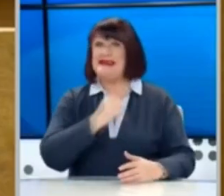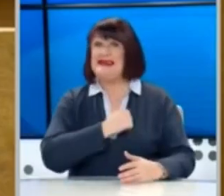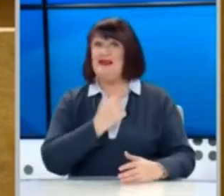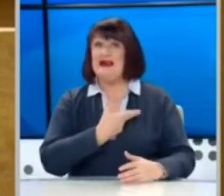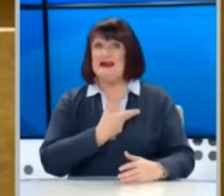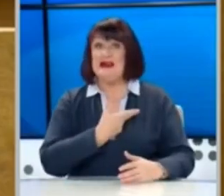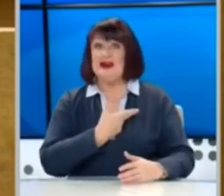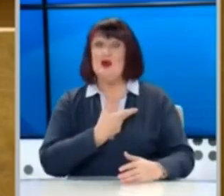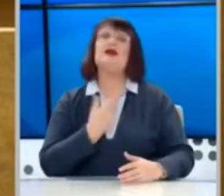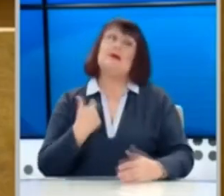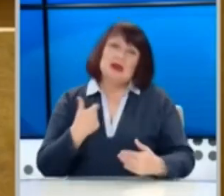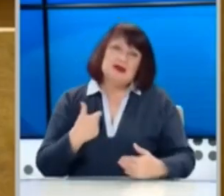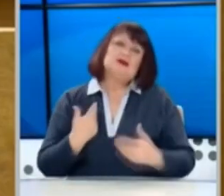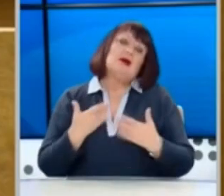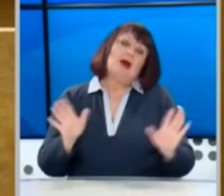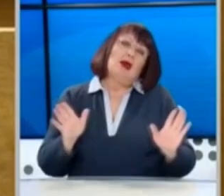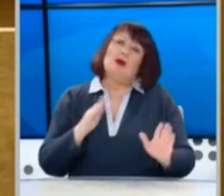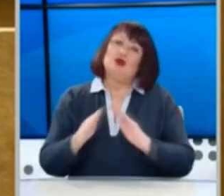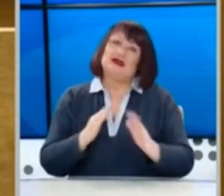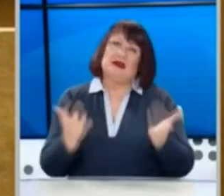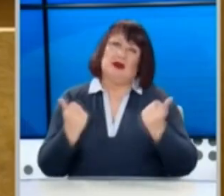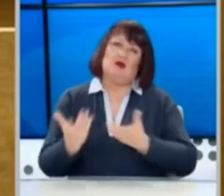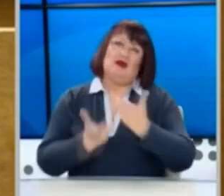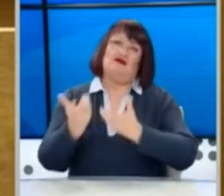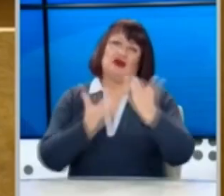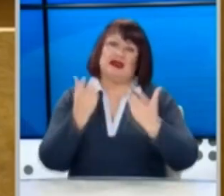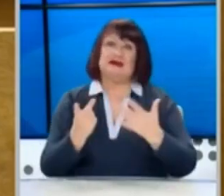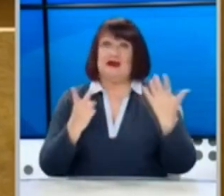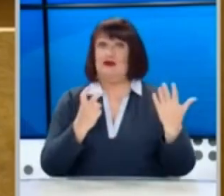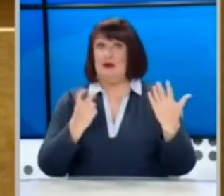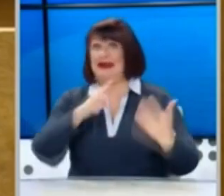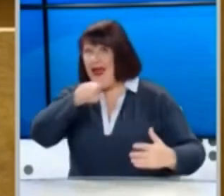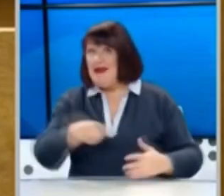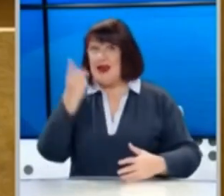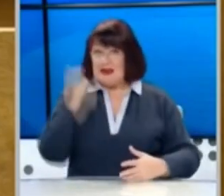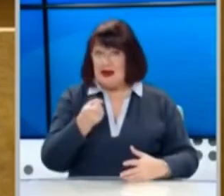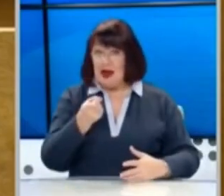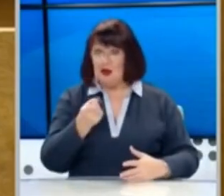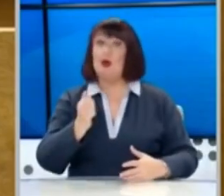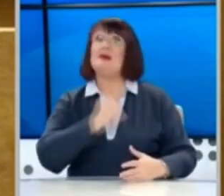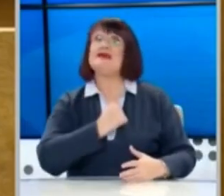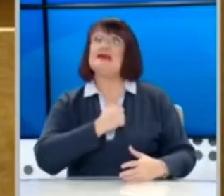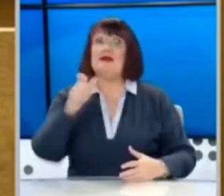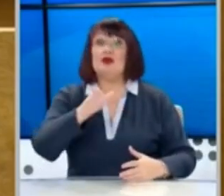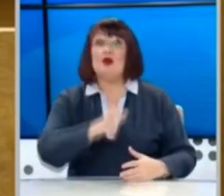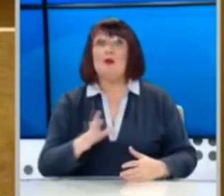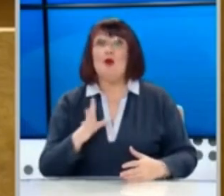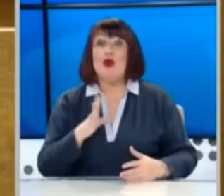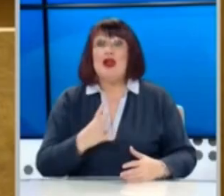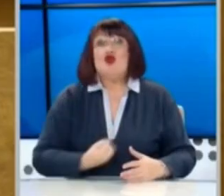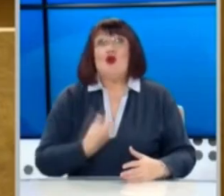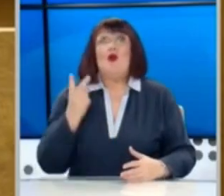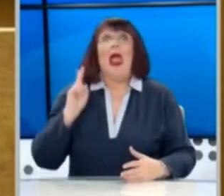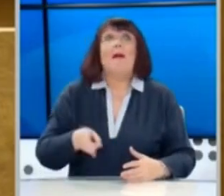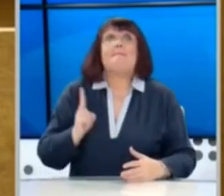είναι εκτεθειμένη στις πυρκαγιές. Πρωτιά έχουμε επίσης με ποσοστό 79% στους πολίτες που νιώθουν τον κίνδυνο